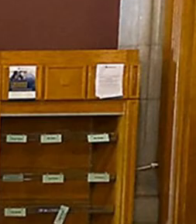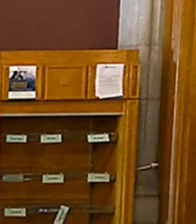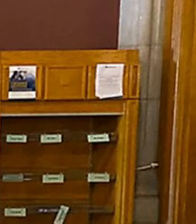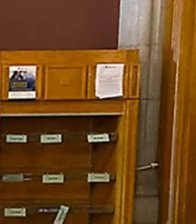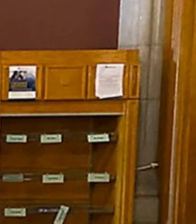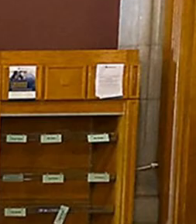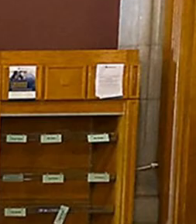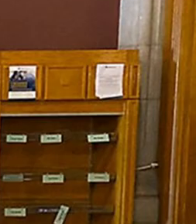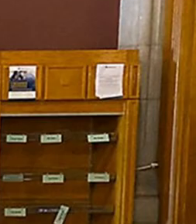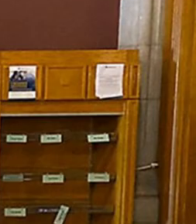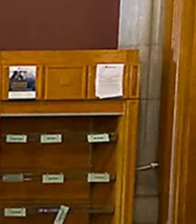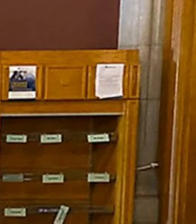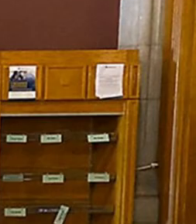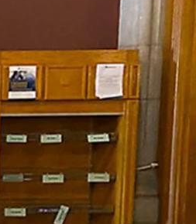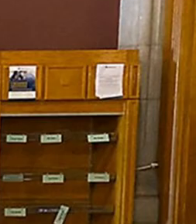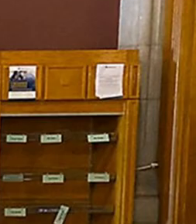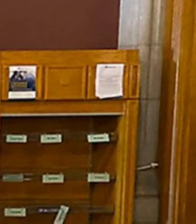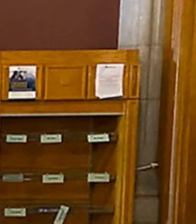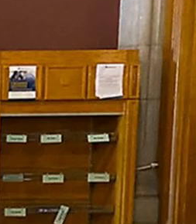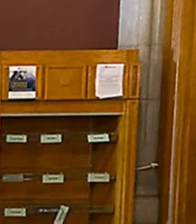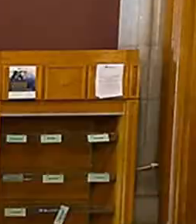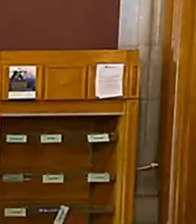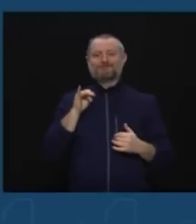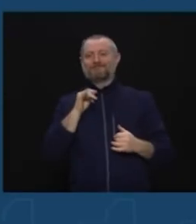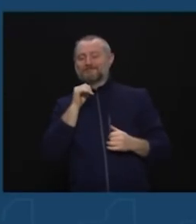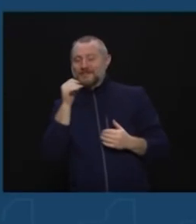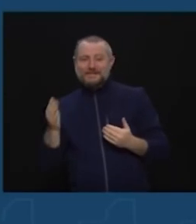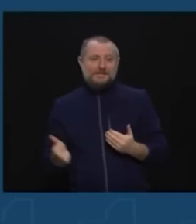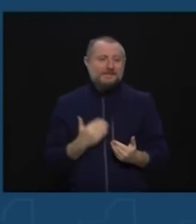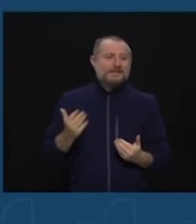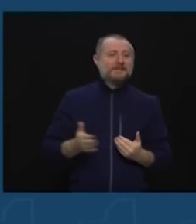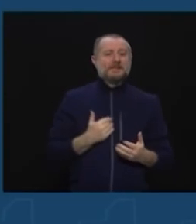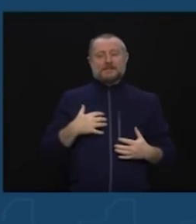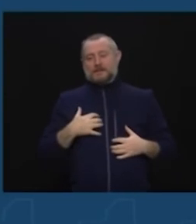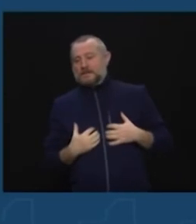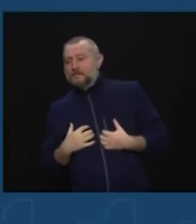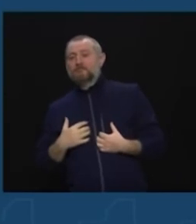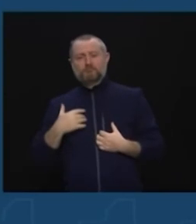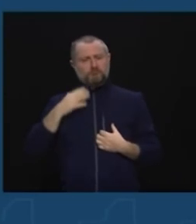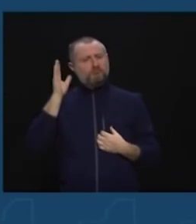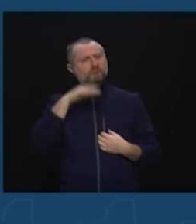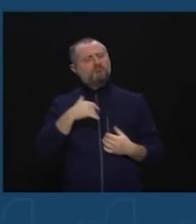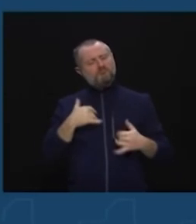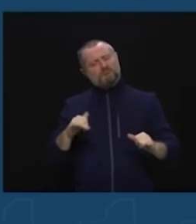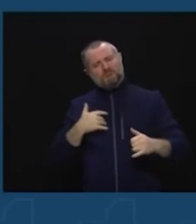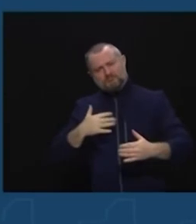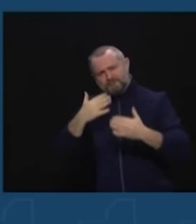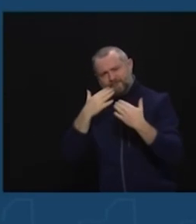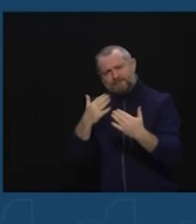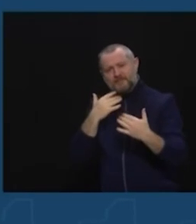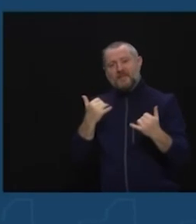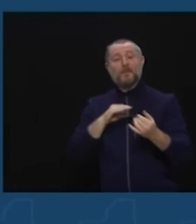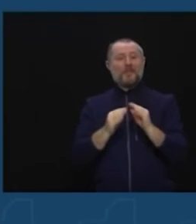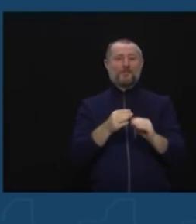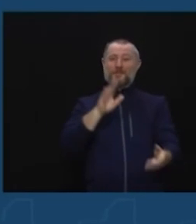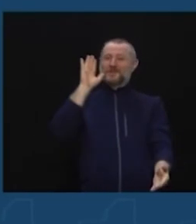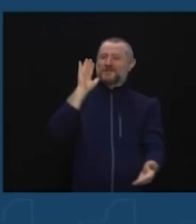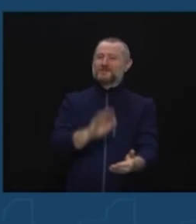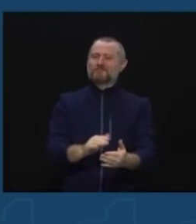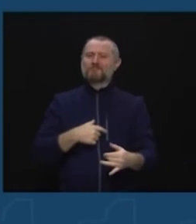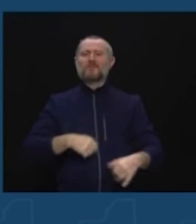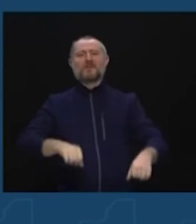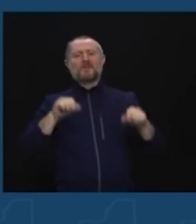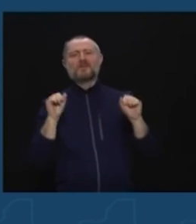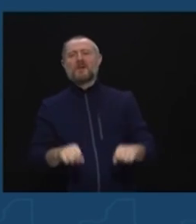정부차원의 마스크 착용 우화 조치가 해제 됨에 따라 각 카운티와 타운 정부 일반사업체 등에서는 자체적으로